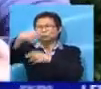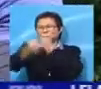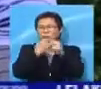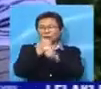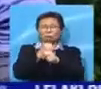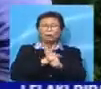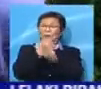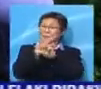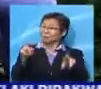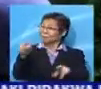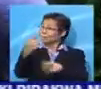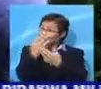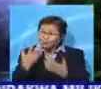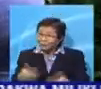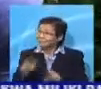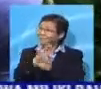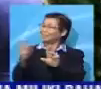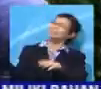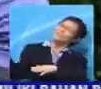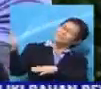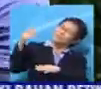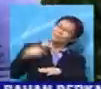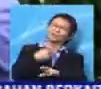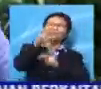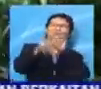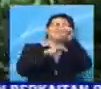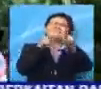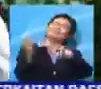bersedia. Anda dah bersedia? Jom kita panjat.